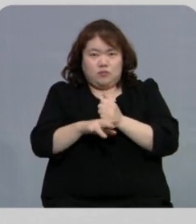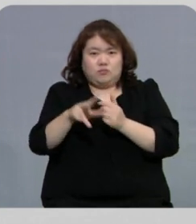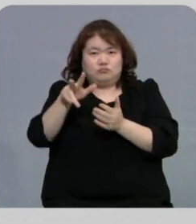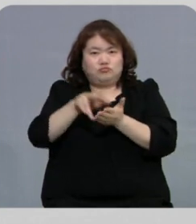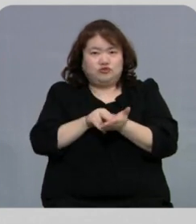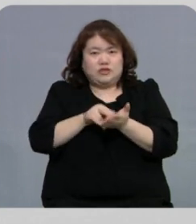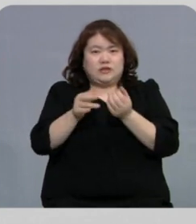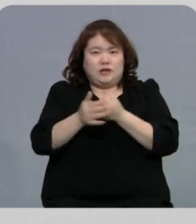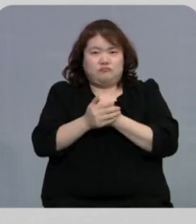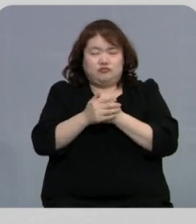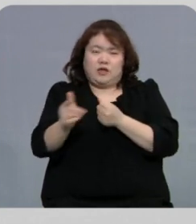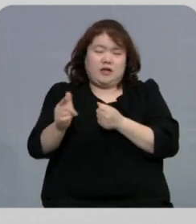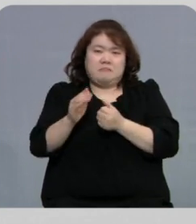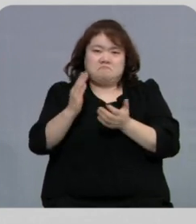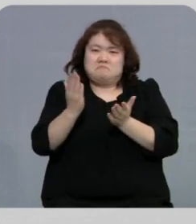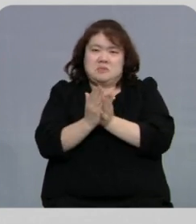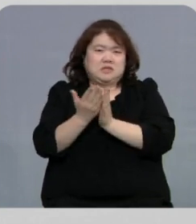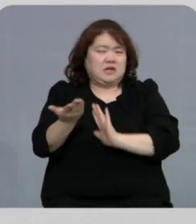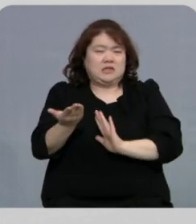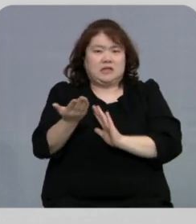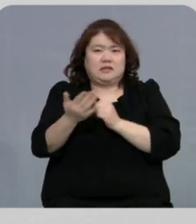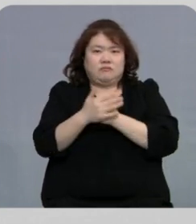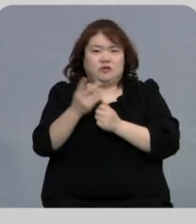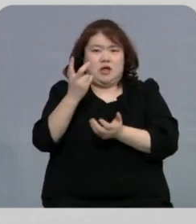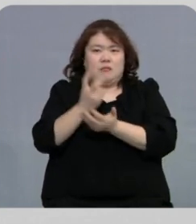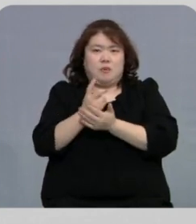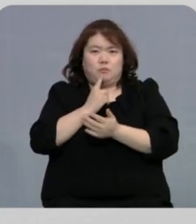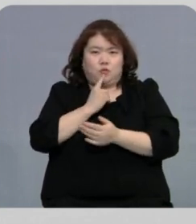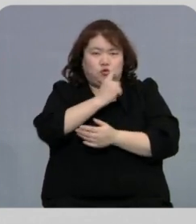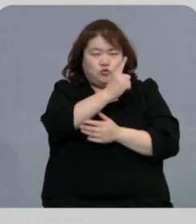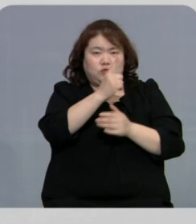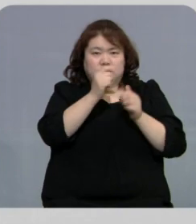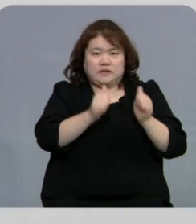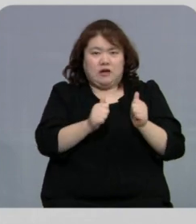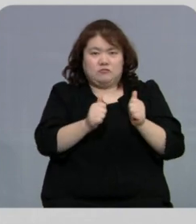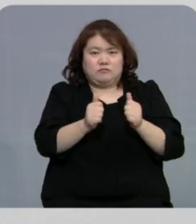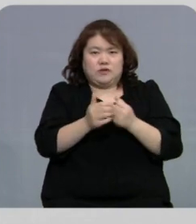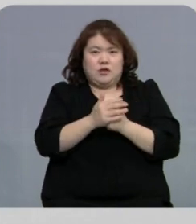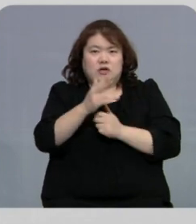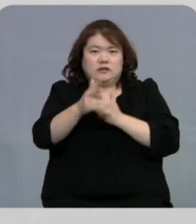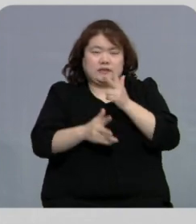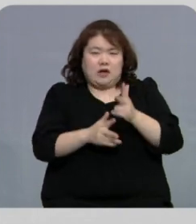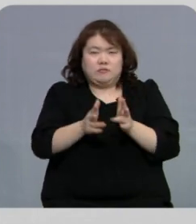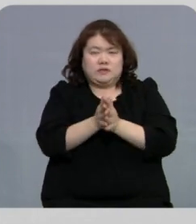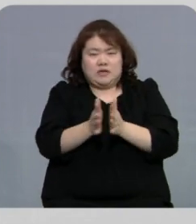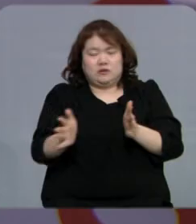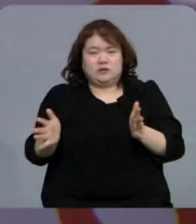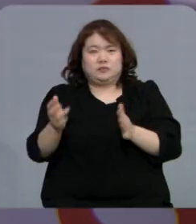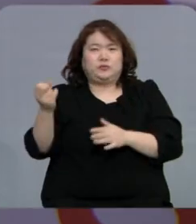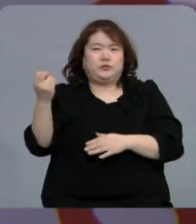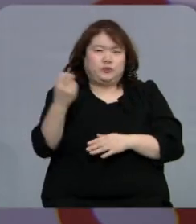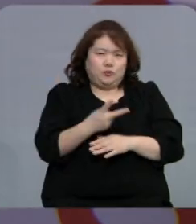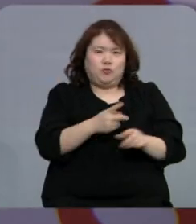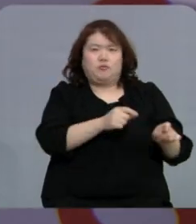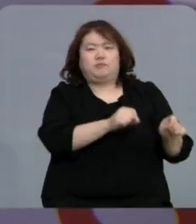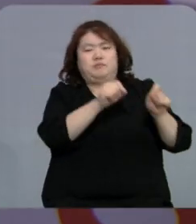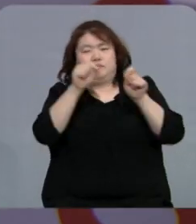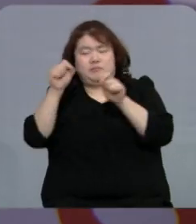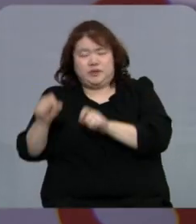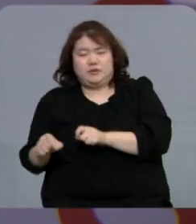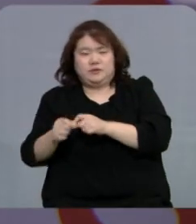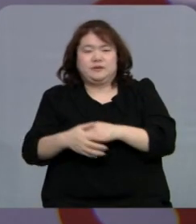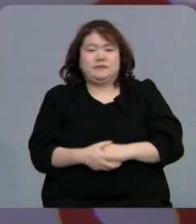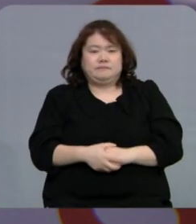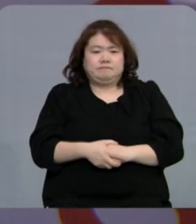문제로 부적격 통보를 받게 되자 법적 대응을 예고해 사업 개시는 또 멀어지고 있습니다. 만약에